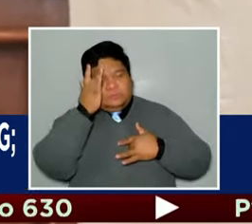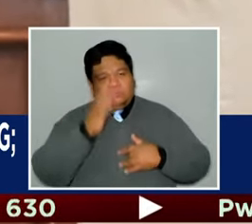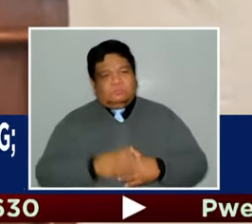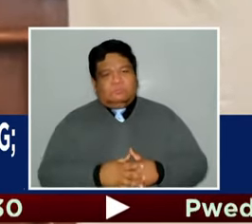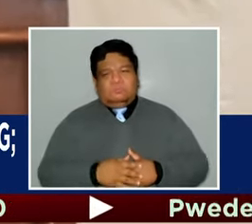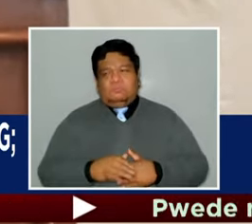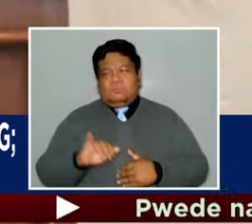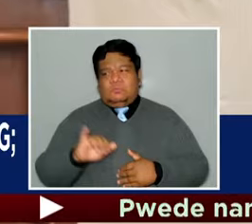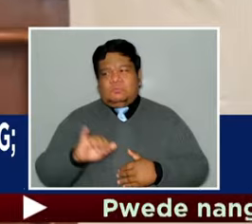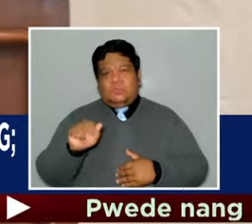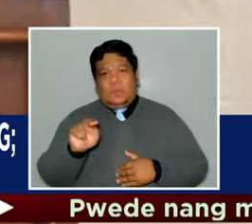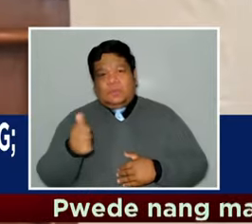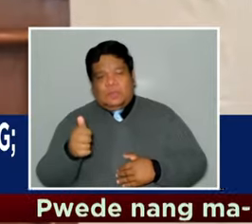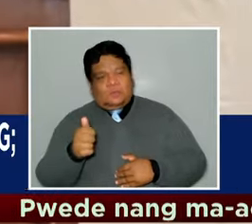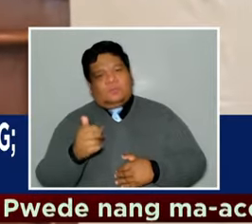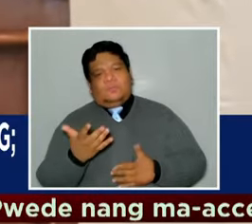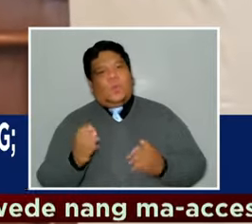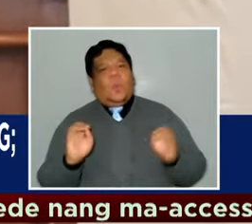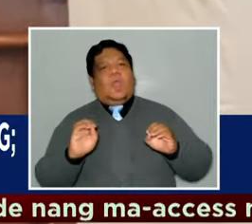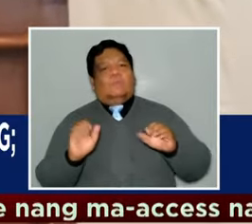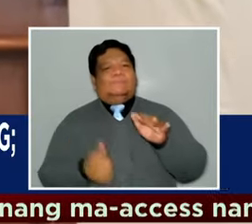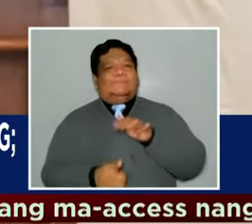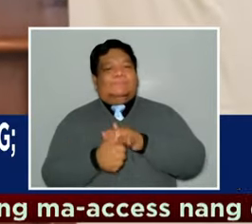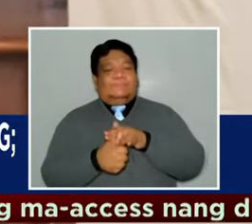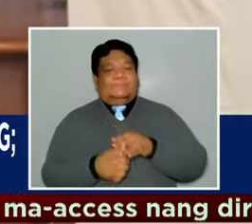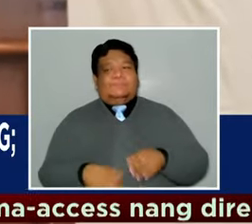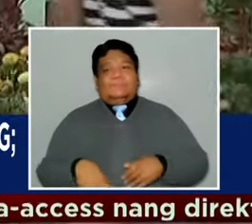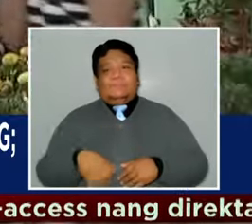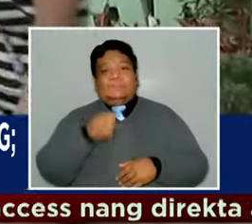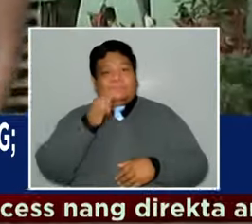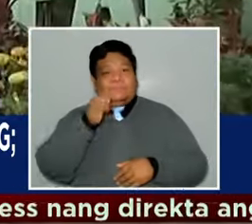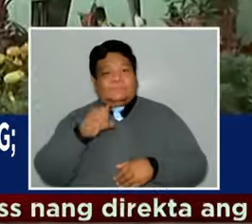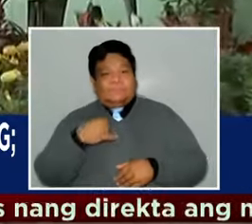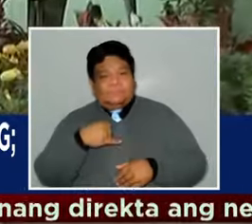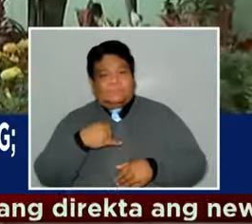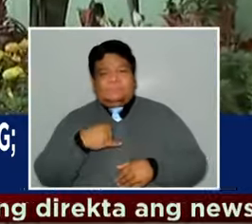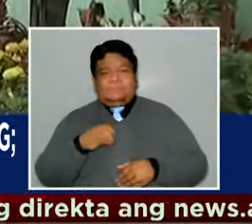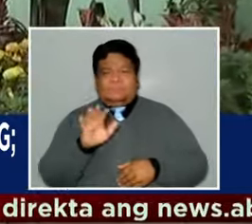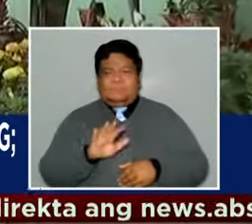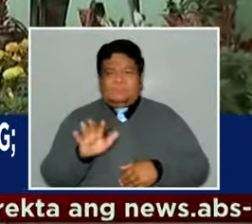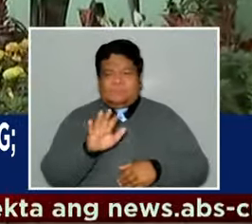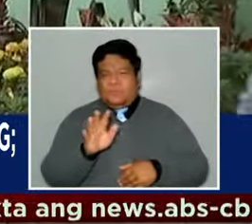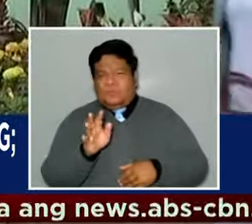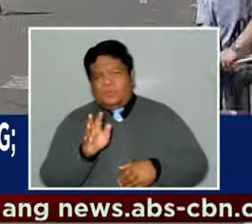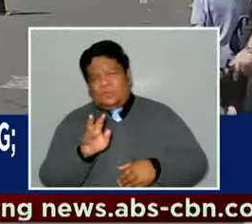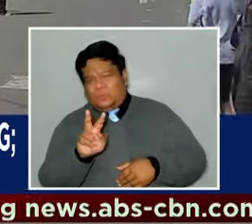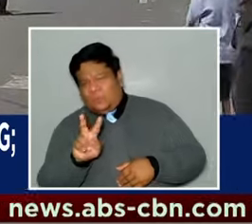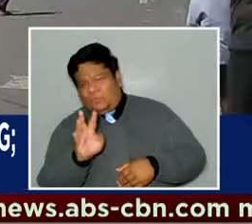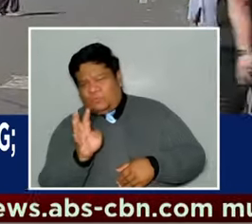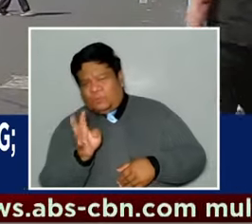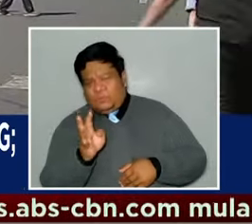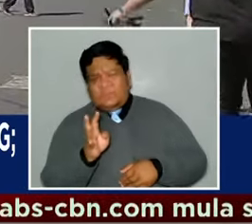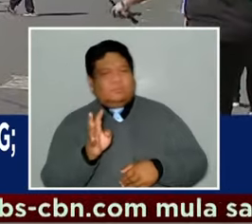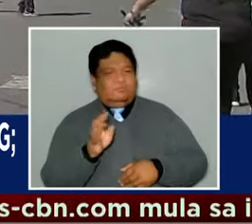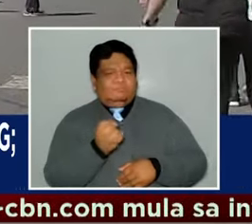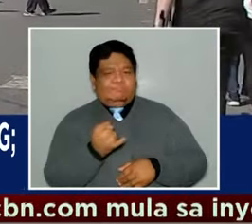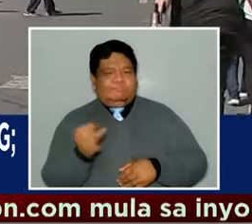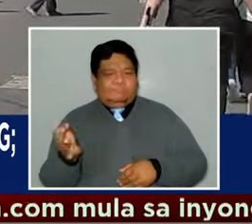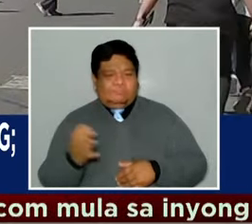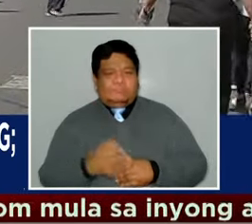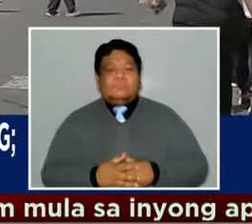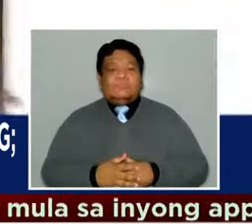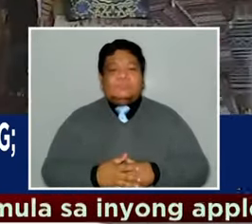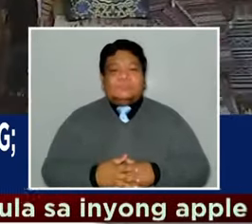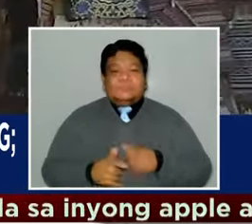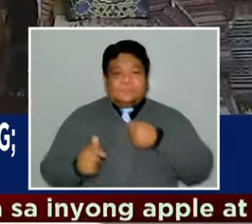cases. And yesterday, we have 43 cases. Para sa Baguio LGU, malaking tulong ang paulit-ulit